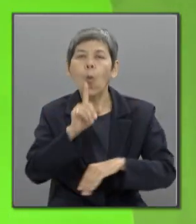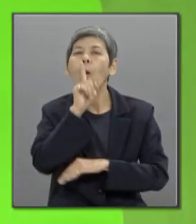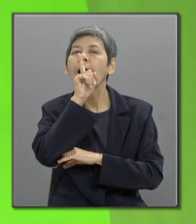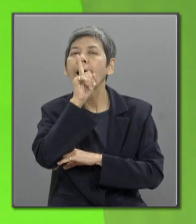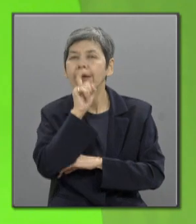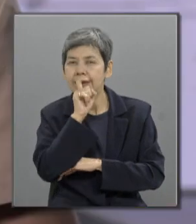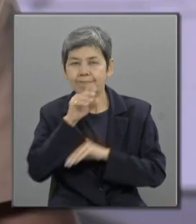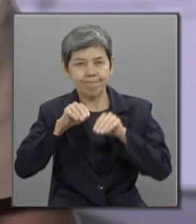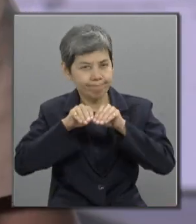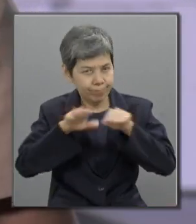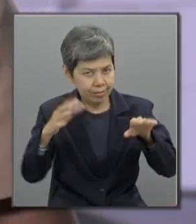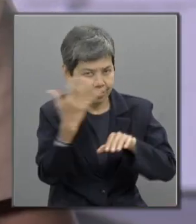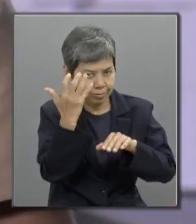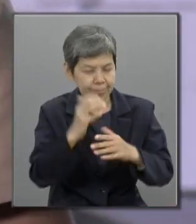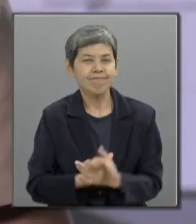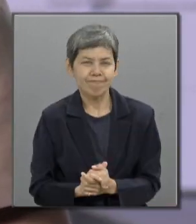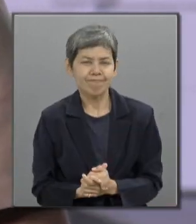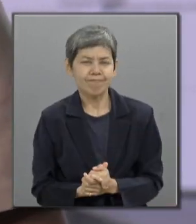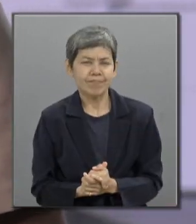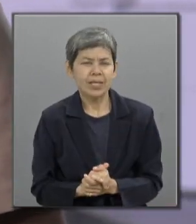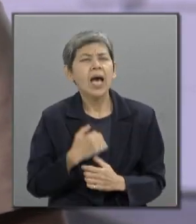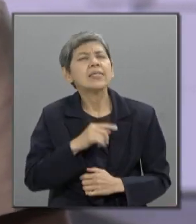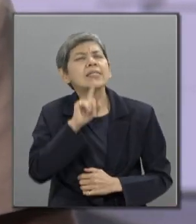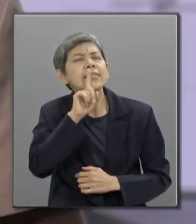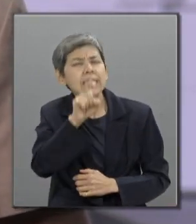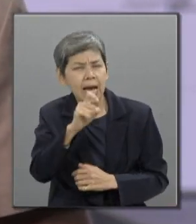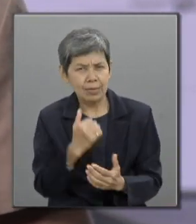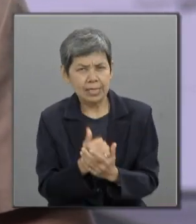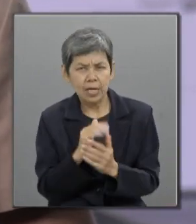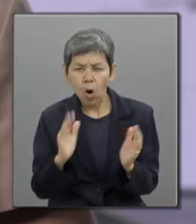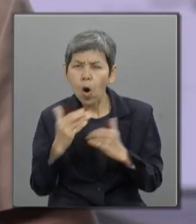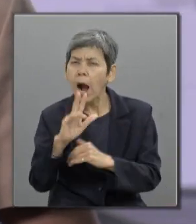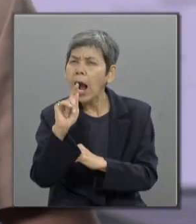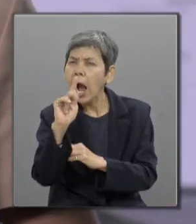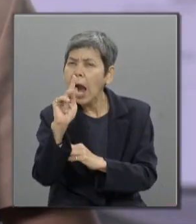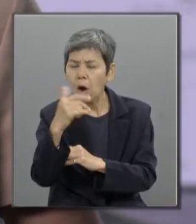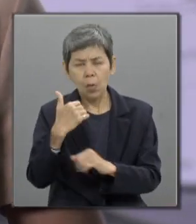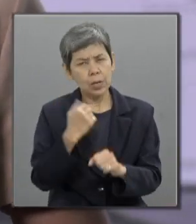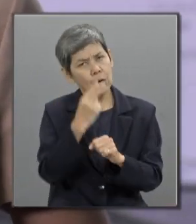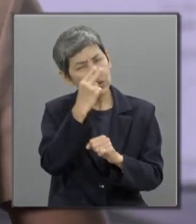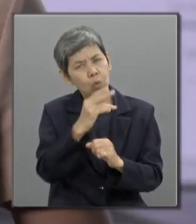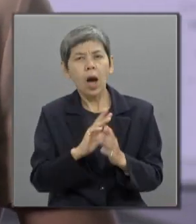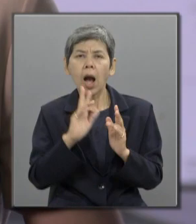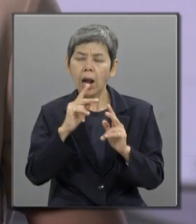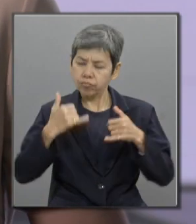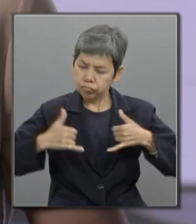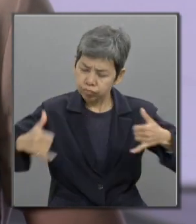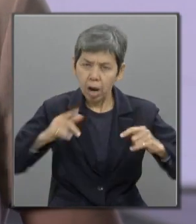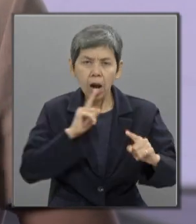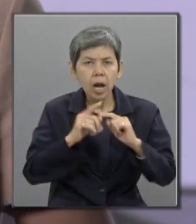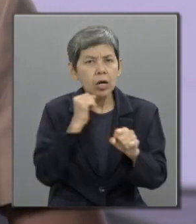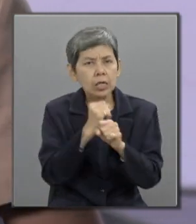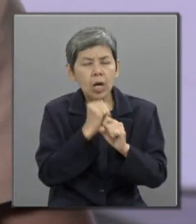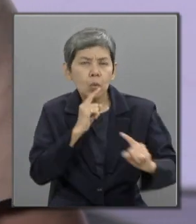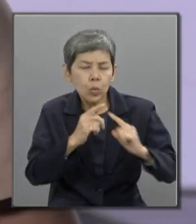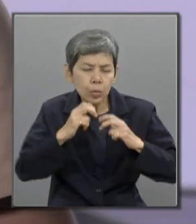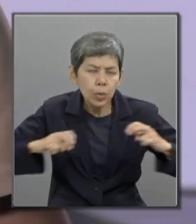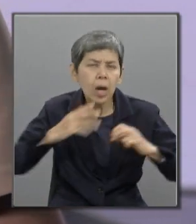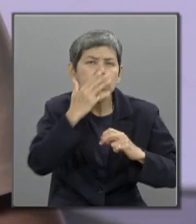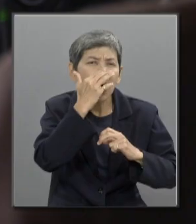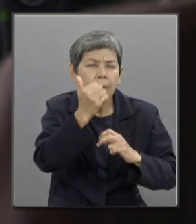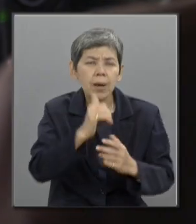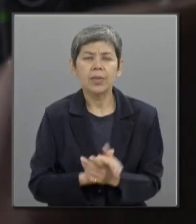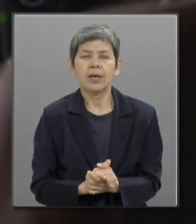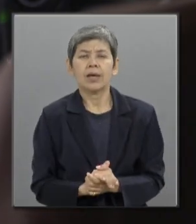ทิตย์ค่ะคุณก่อเขตคะทำไมรายการ Newsroom ห้องข่าวไทย PBS ถึงชวนนักข่าวชวนบรรณาธิการมานั่งพูดคุยกัน